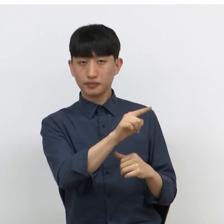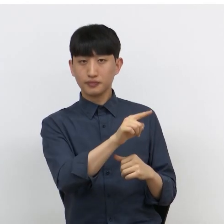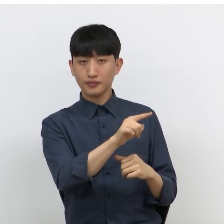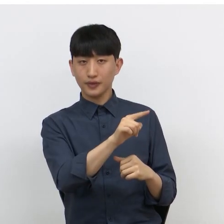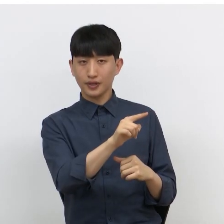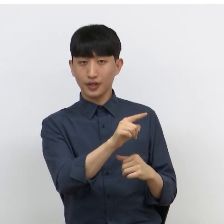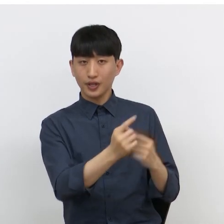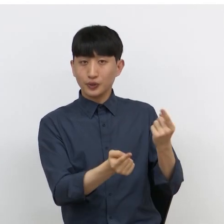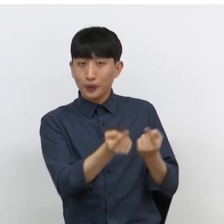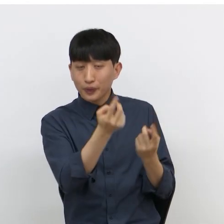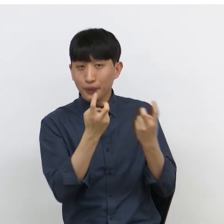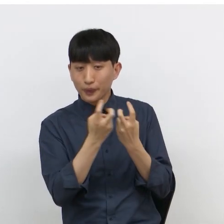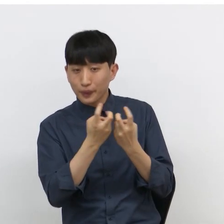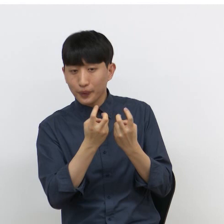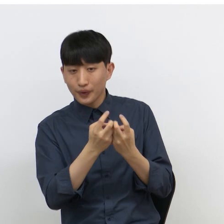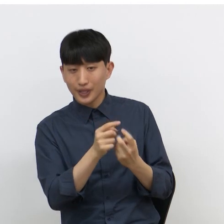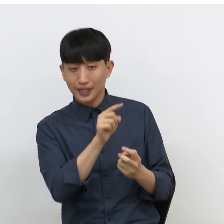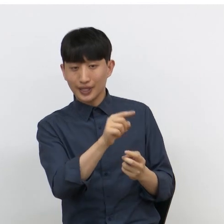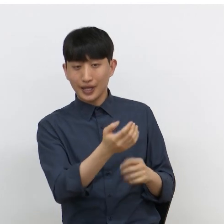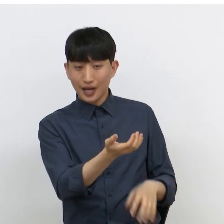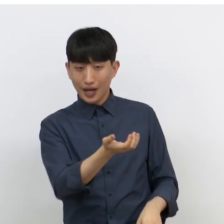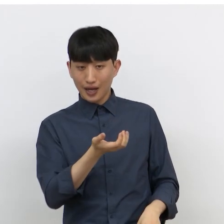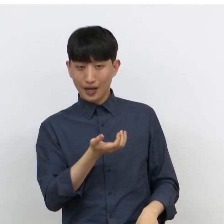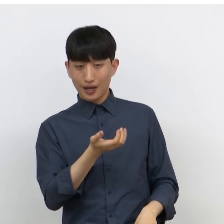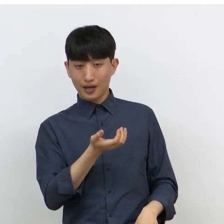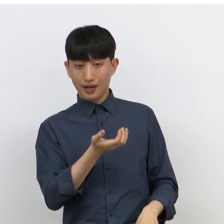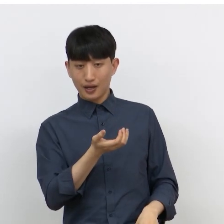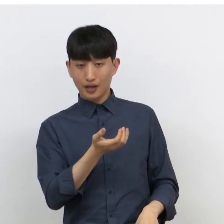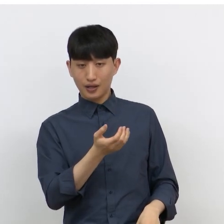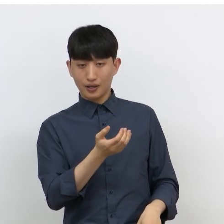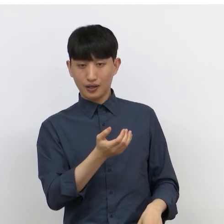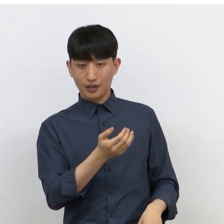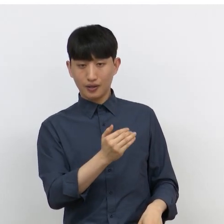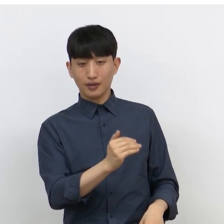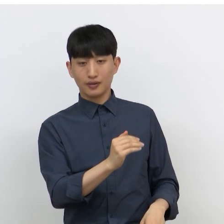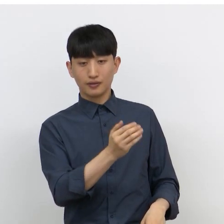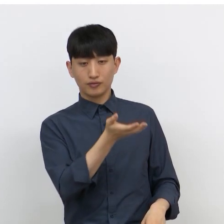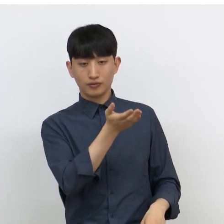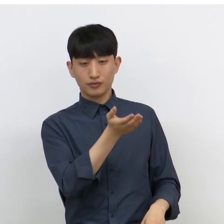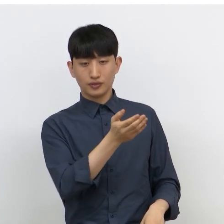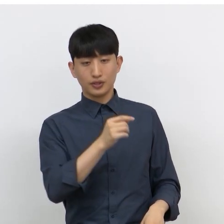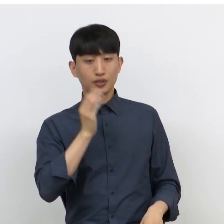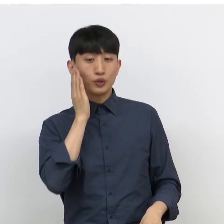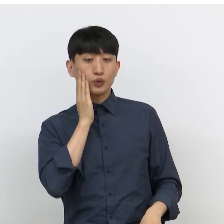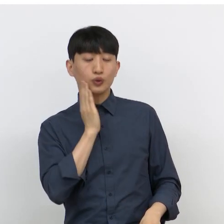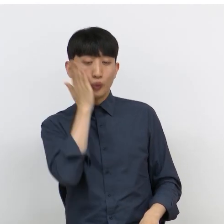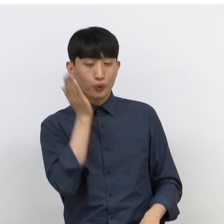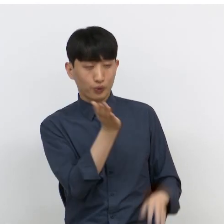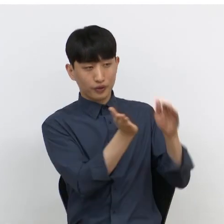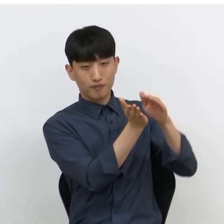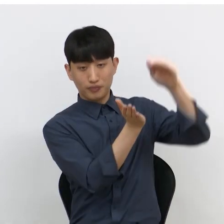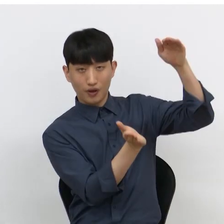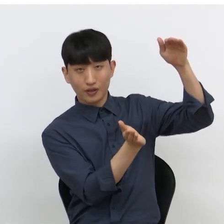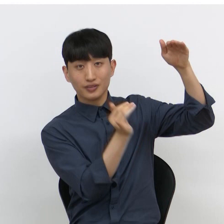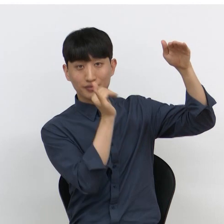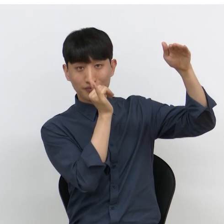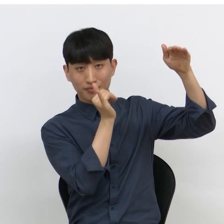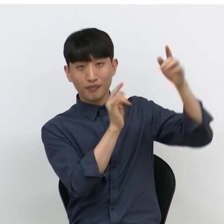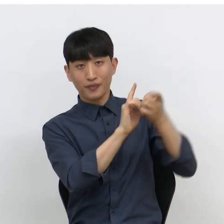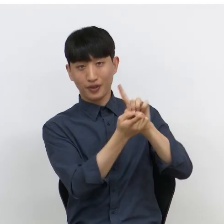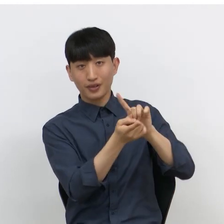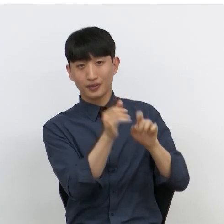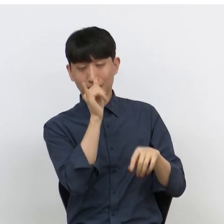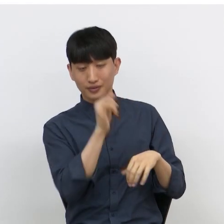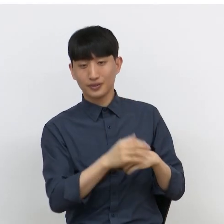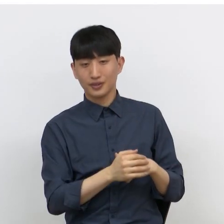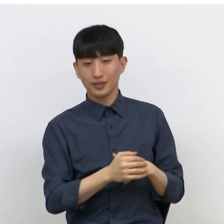어떤 식으로 조절했냐면 지금과 같이 아까 좀 달라진 모습을 볼 수 있죠. 이렇게 조절을 했고, 그래서 구체적으로